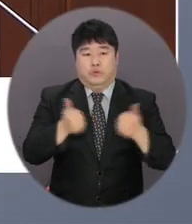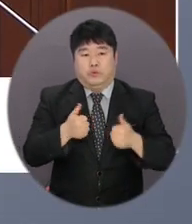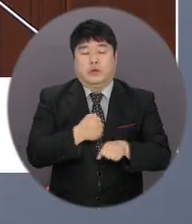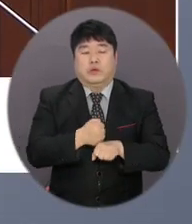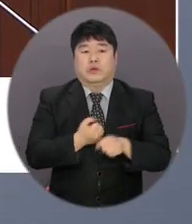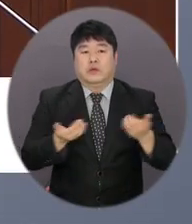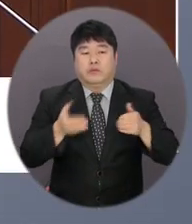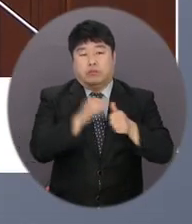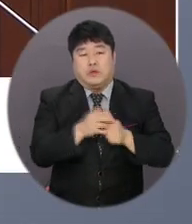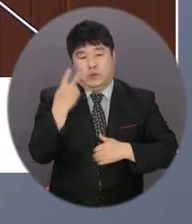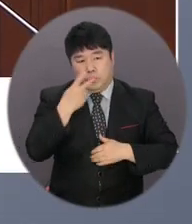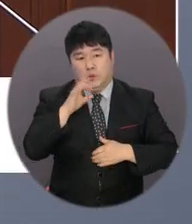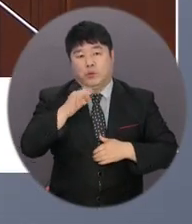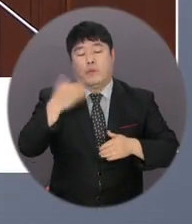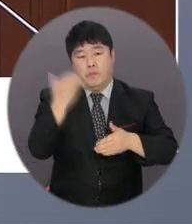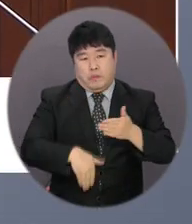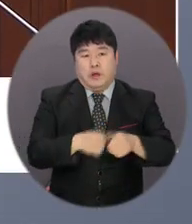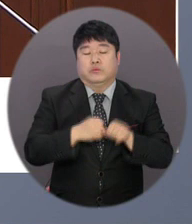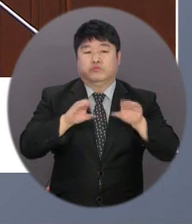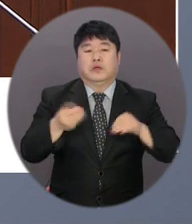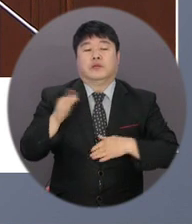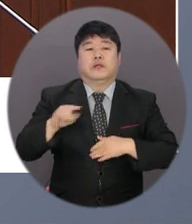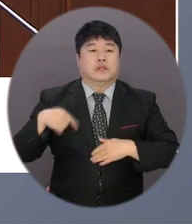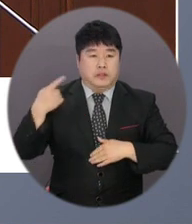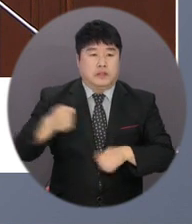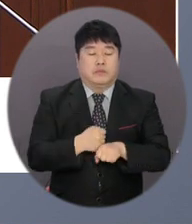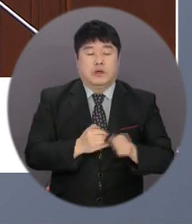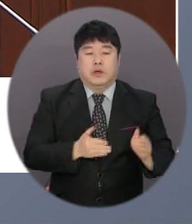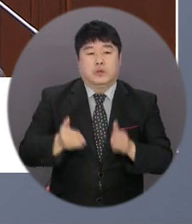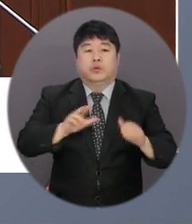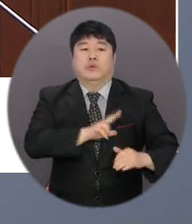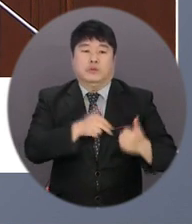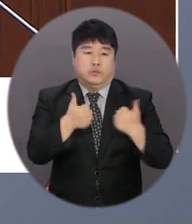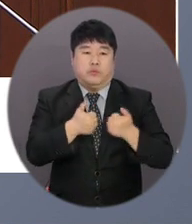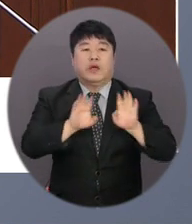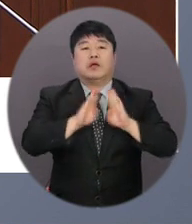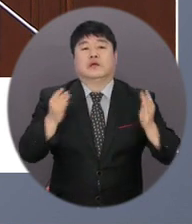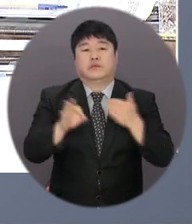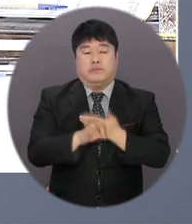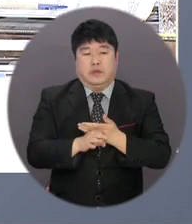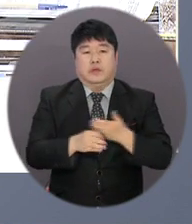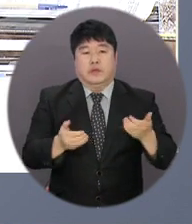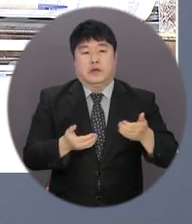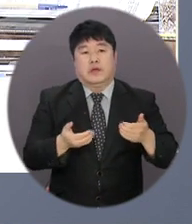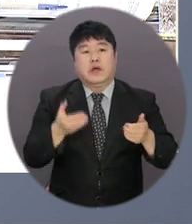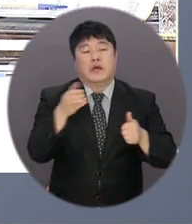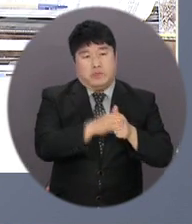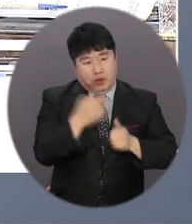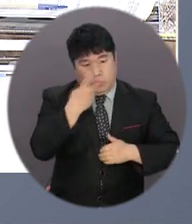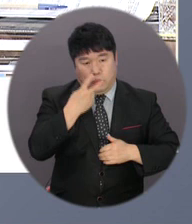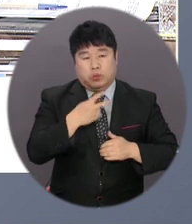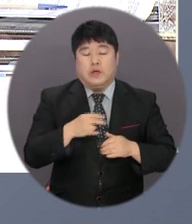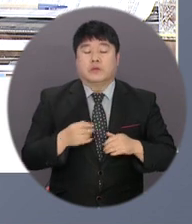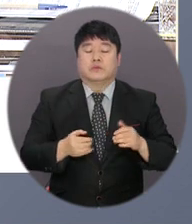삭감해서 중단됐지 않습니까? 예. 이제 다음번 도의회가 열리게 되면 용역비가 산정이 될 것이고 그렇게